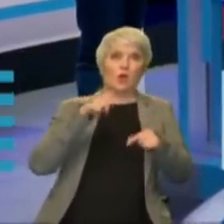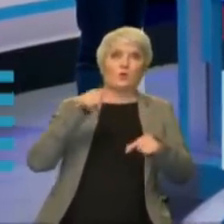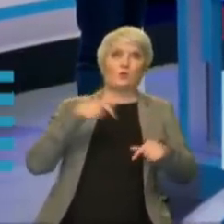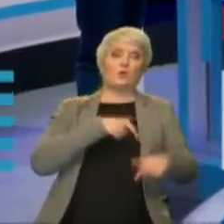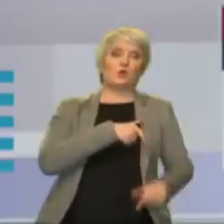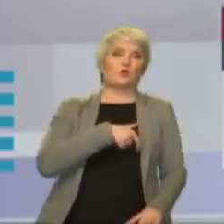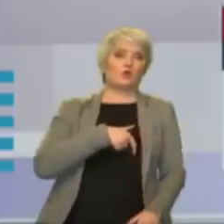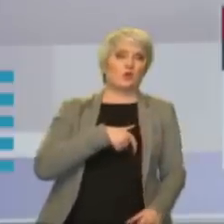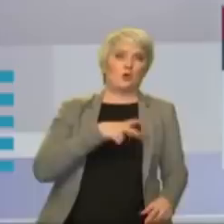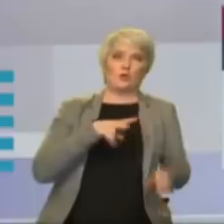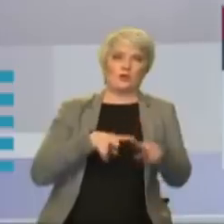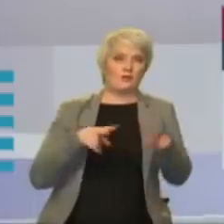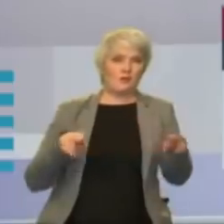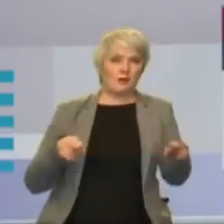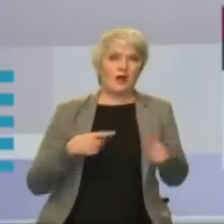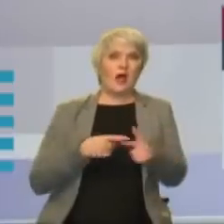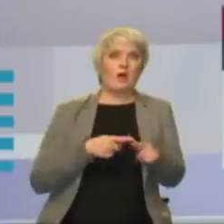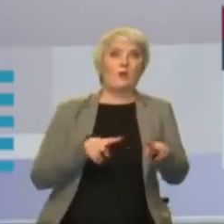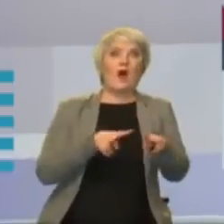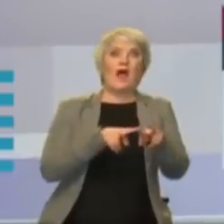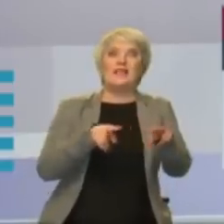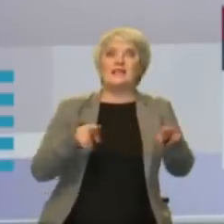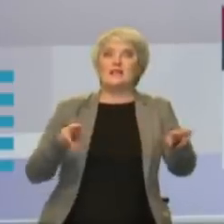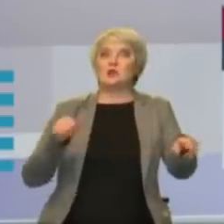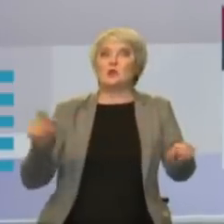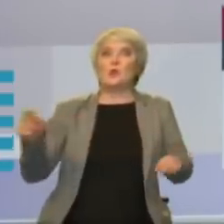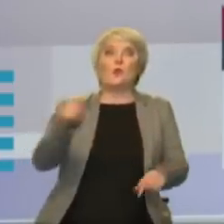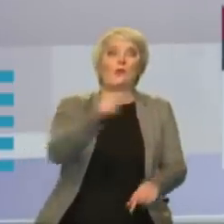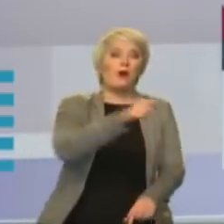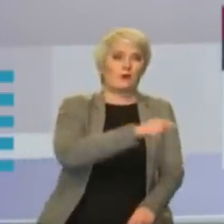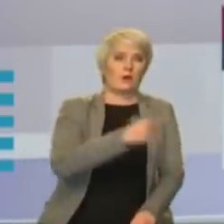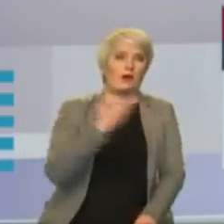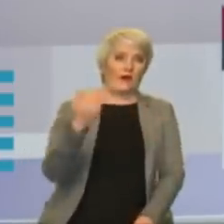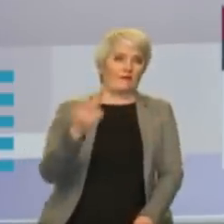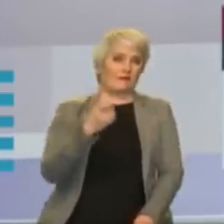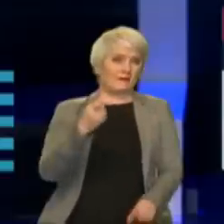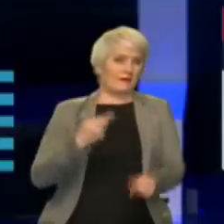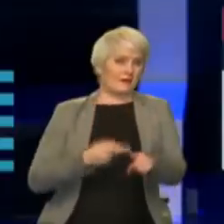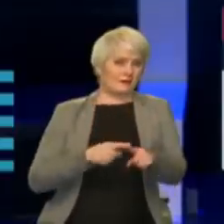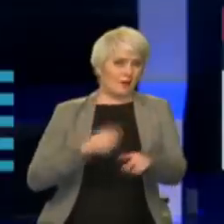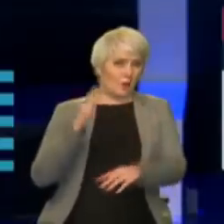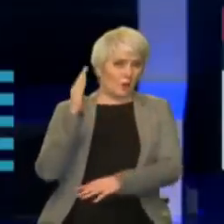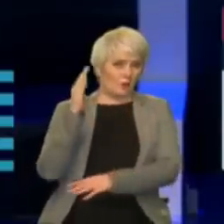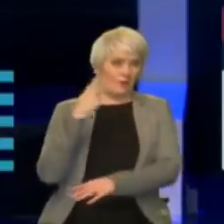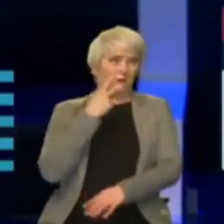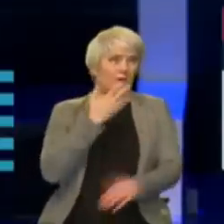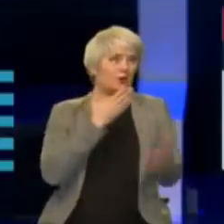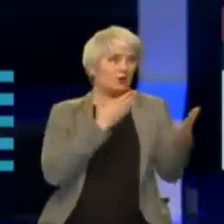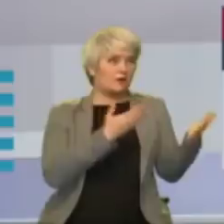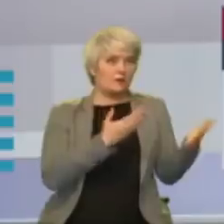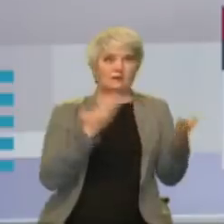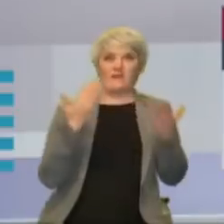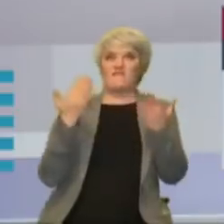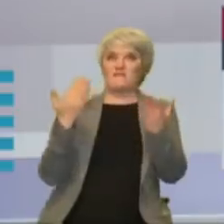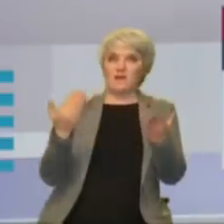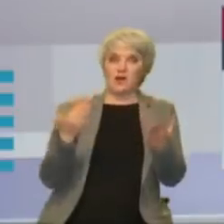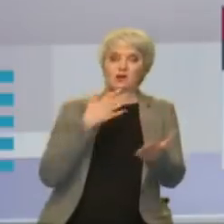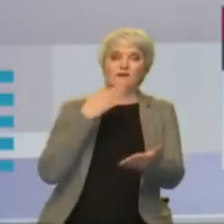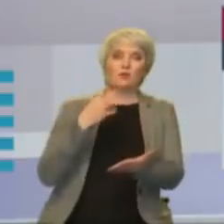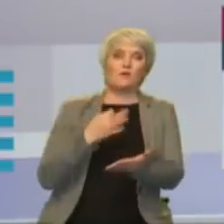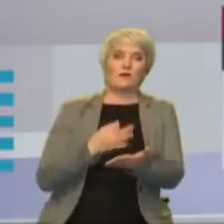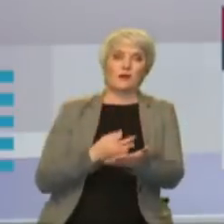або ідентичні номери в багатьох. Ви за це проголосували. І тому те, що ви бачили там, це ваша відповідальність